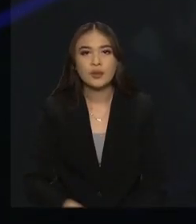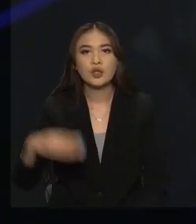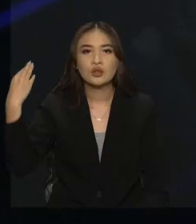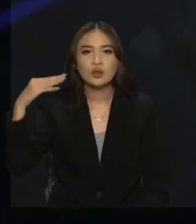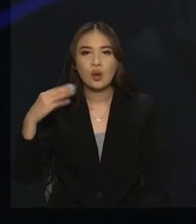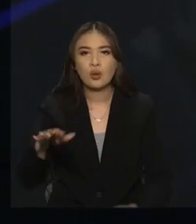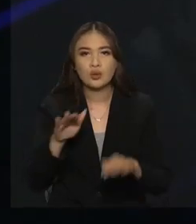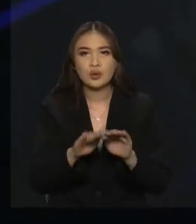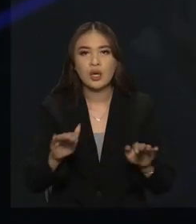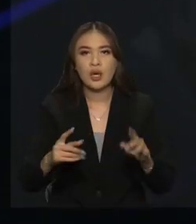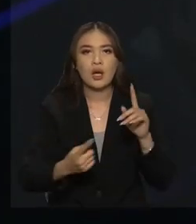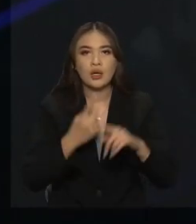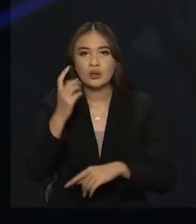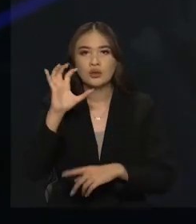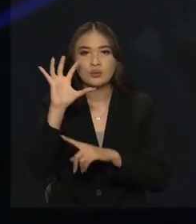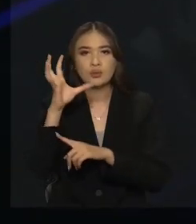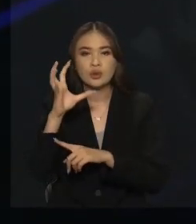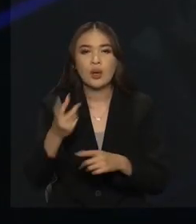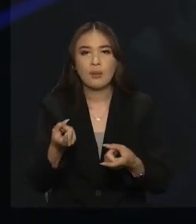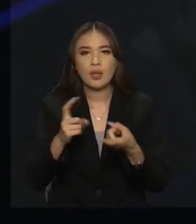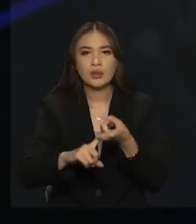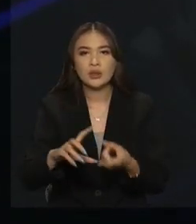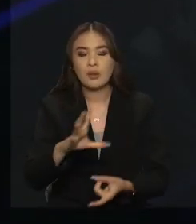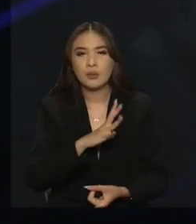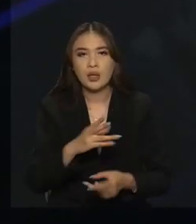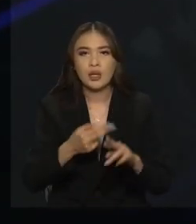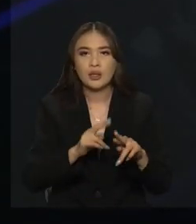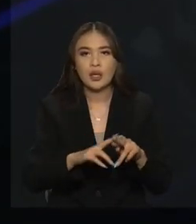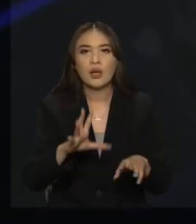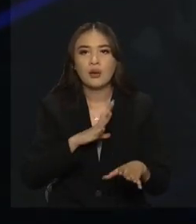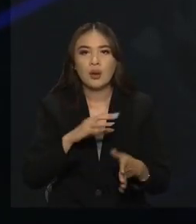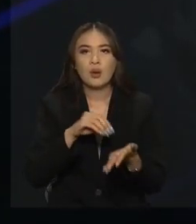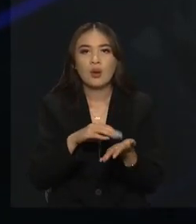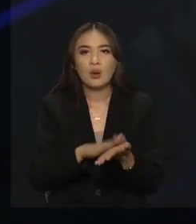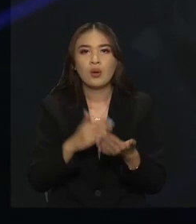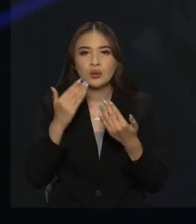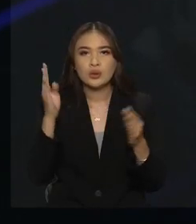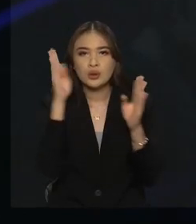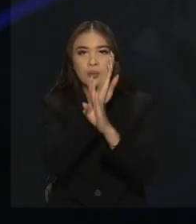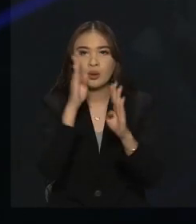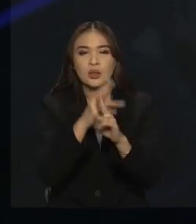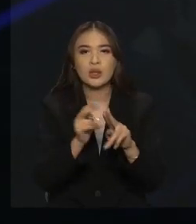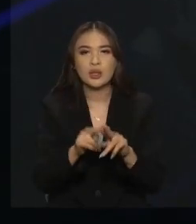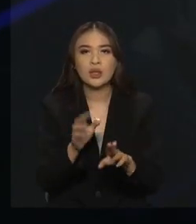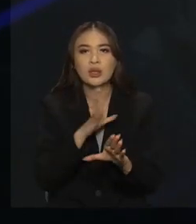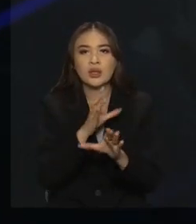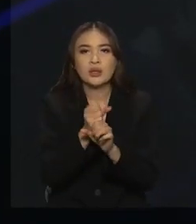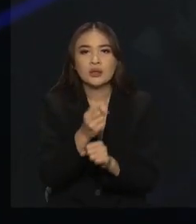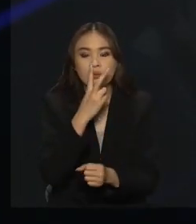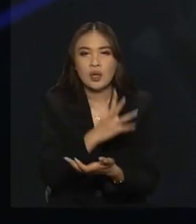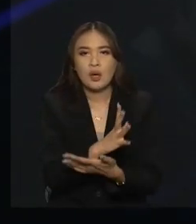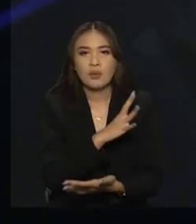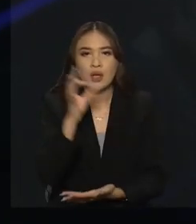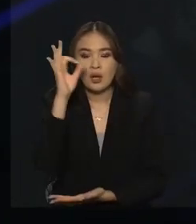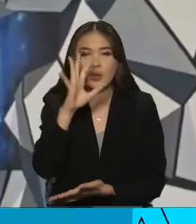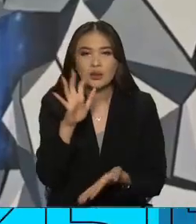Түркістандық оқушылар ғарыш нано спутникпен байланыс орнатты. Осының нәтижесінде олар ауа температурасы мен қысымы, ылғалдылық пен